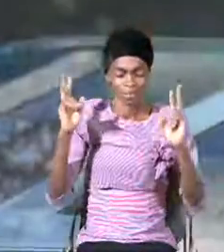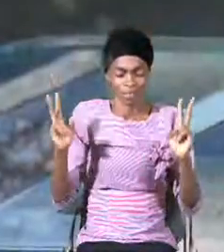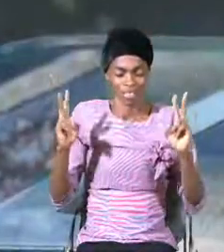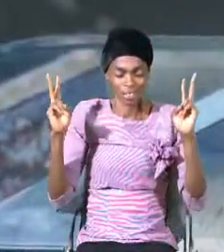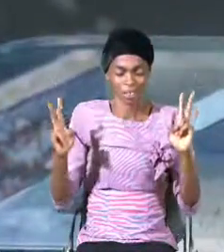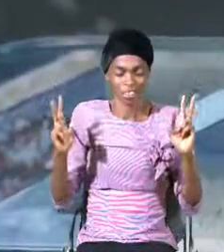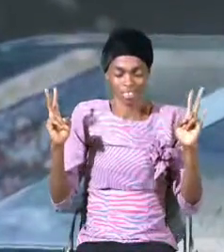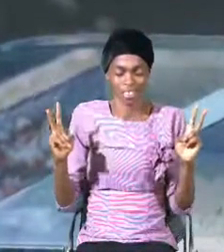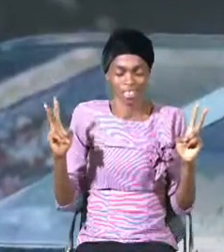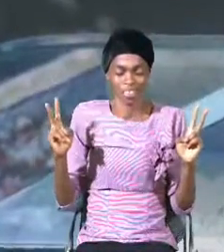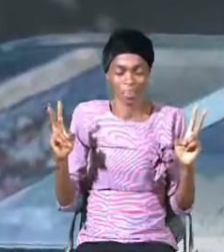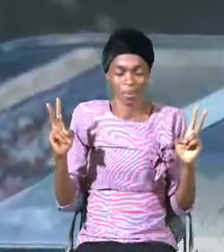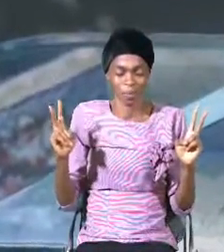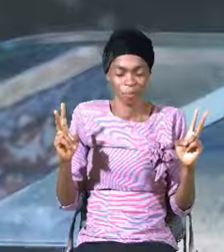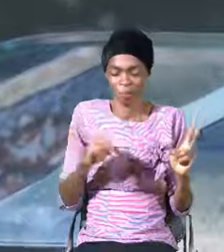Victorieux,